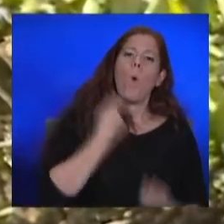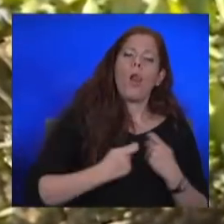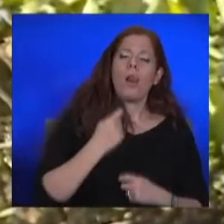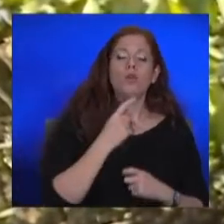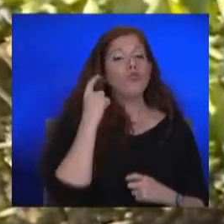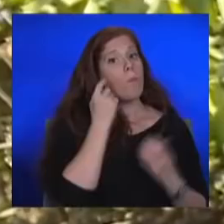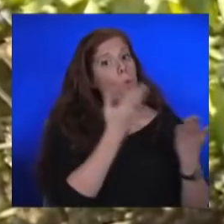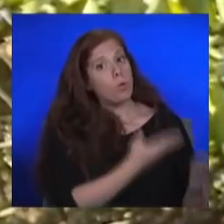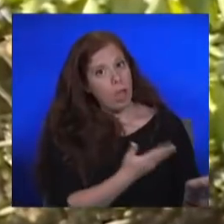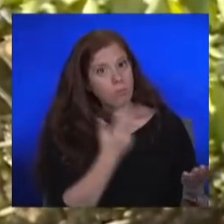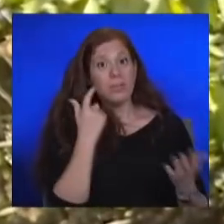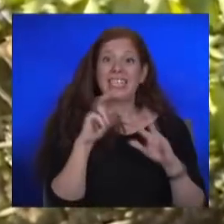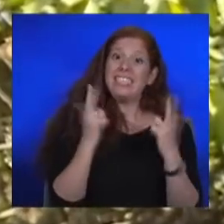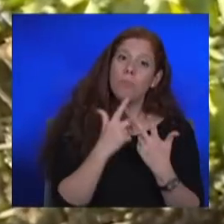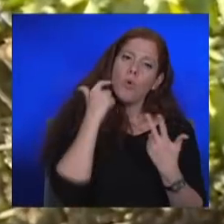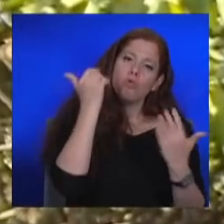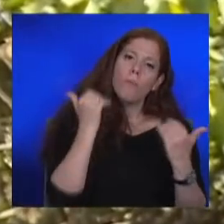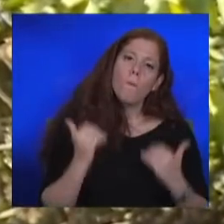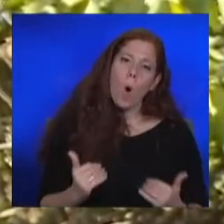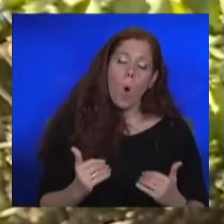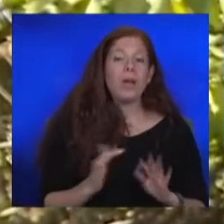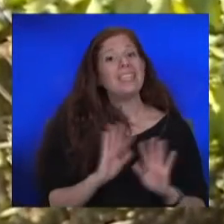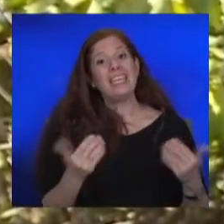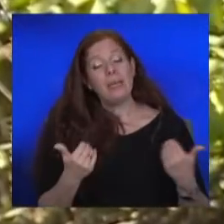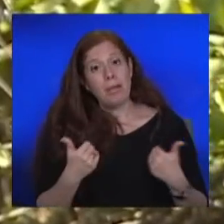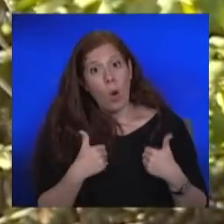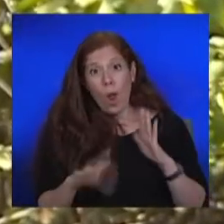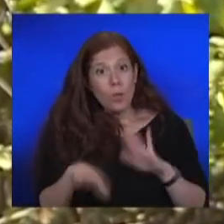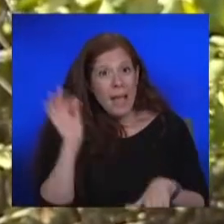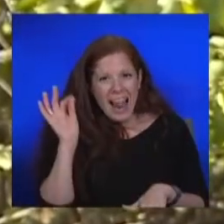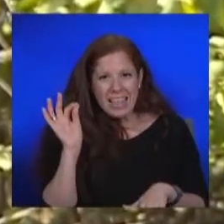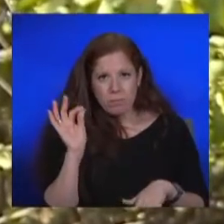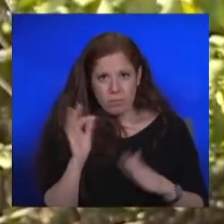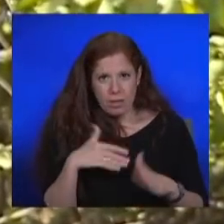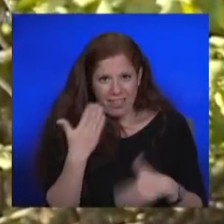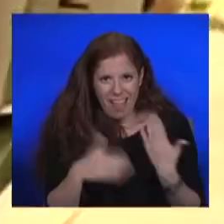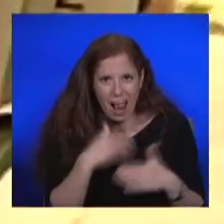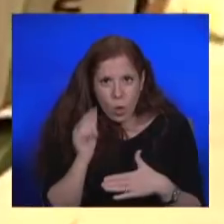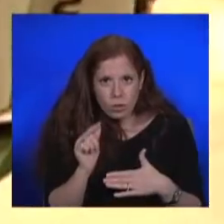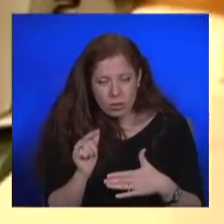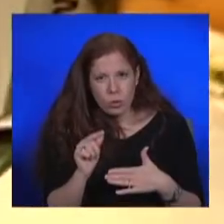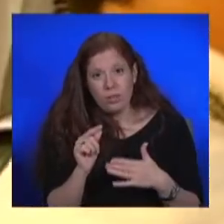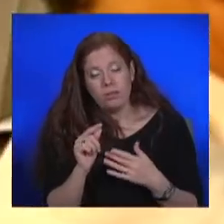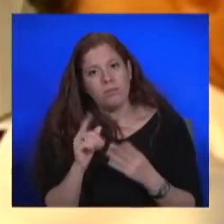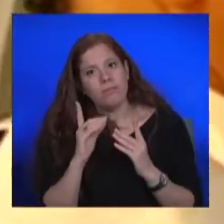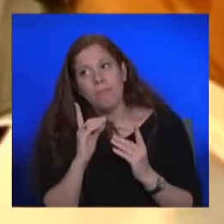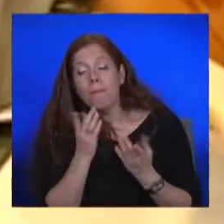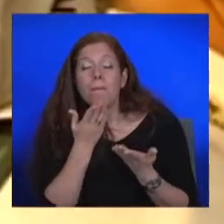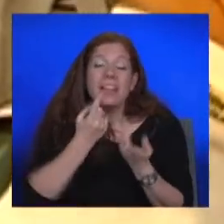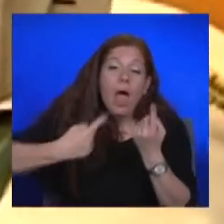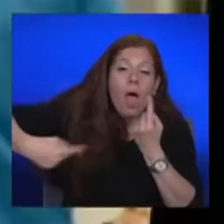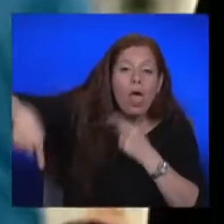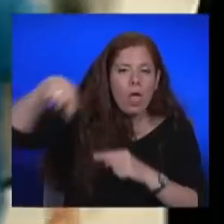הרבה הרבה פחות. אילולא אנחנו גילינו את ההתנהלות הזאת די בדרך לא דרך, בכלל לא היינו